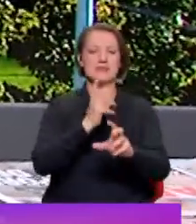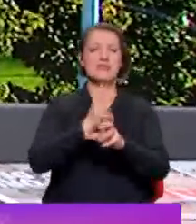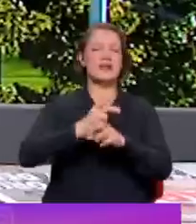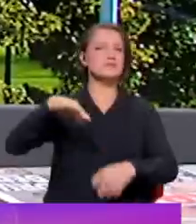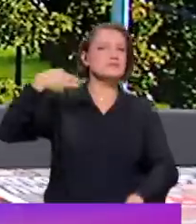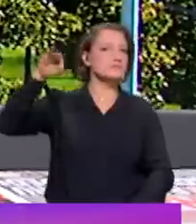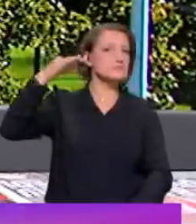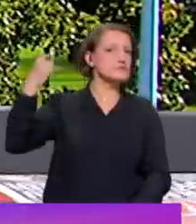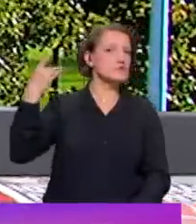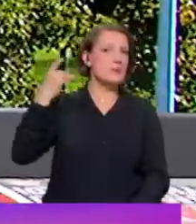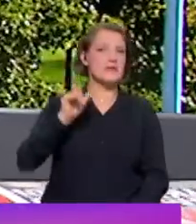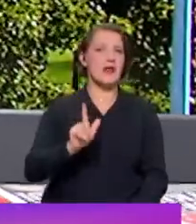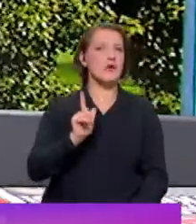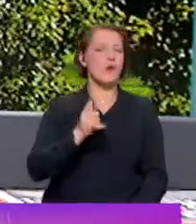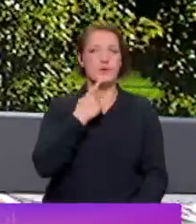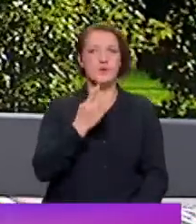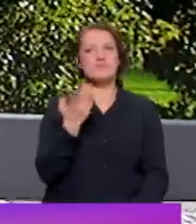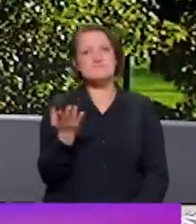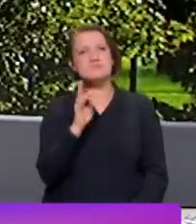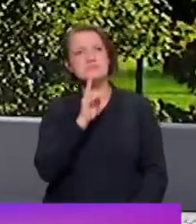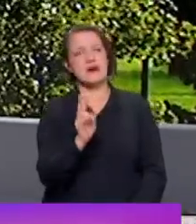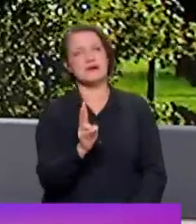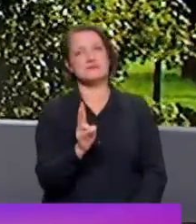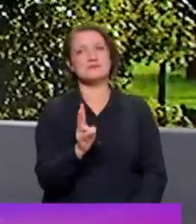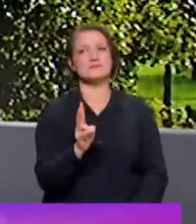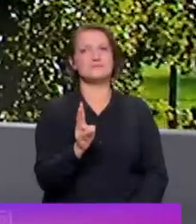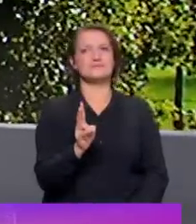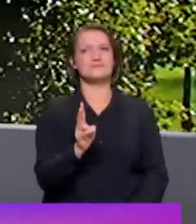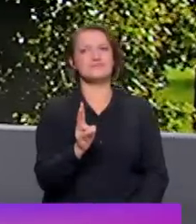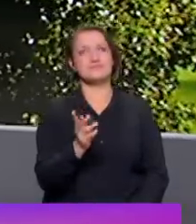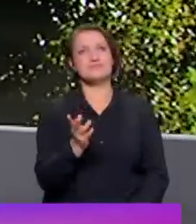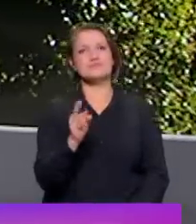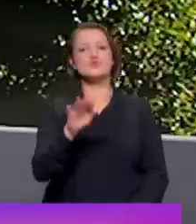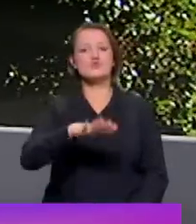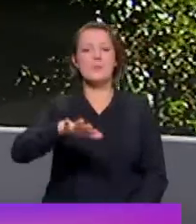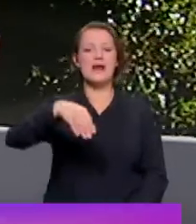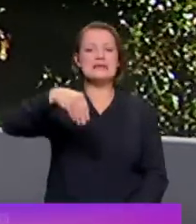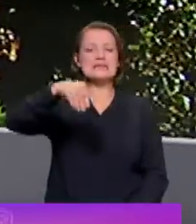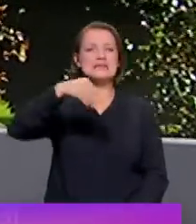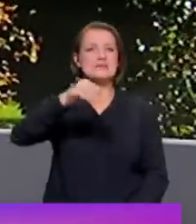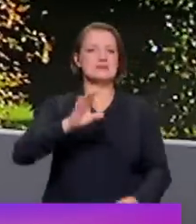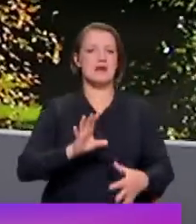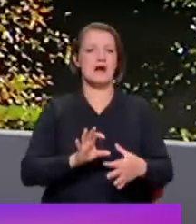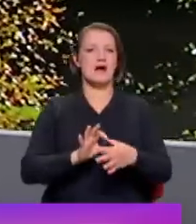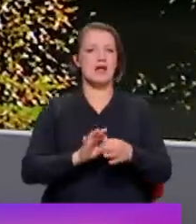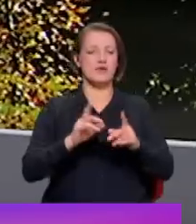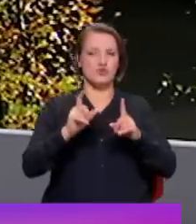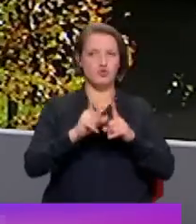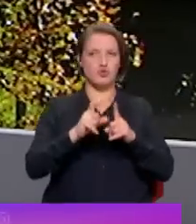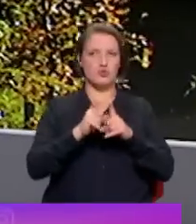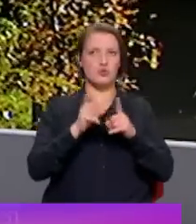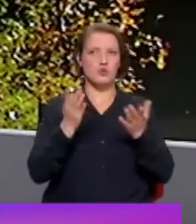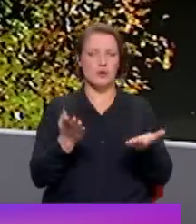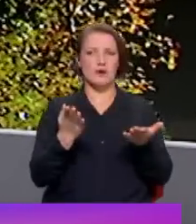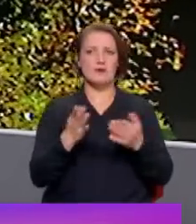canlarını duymamız gerekiyor artık diyor aslına bakarsanız Eee Toprak satılmasıyla ilgili durumu